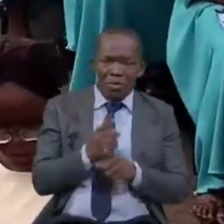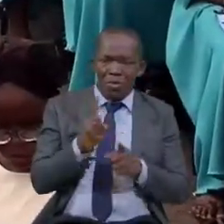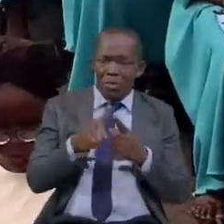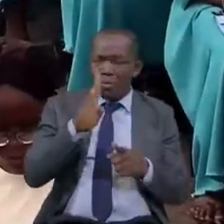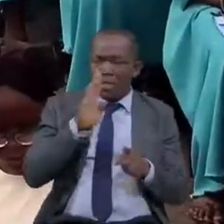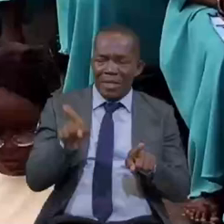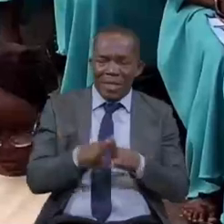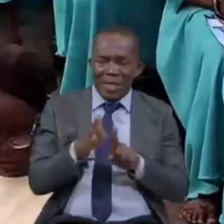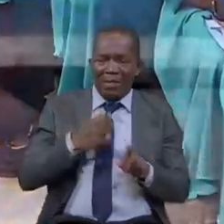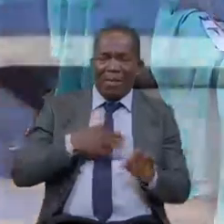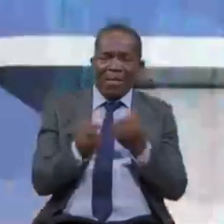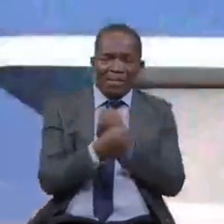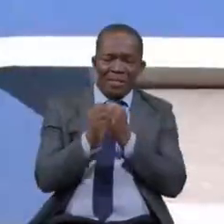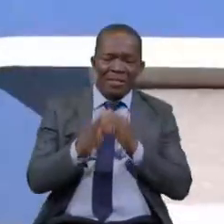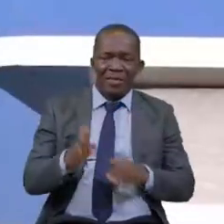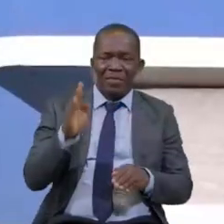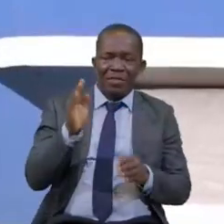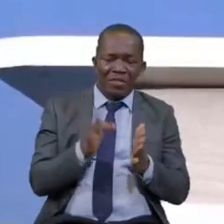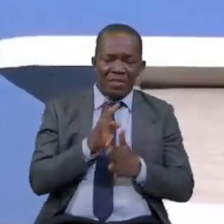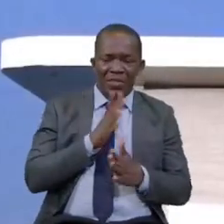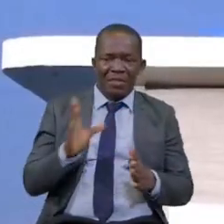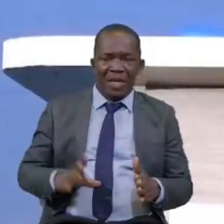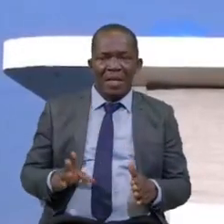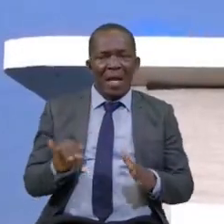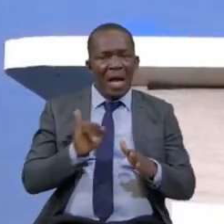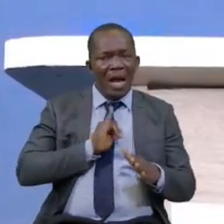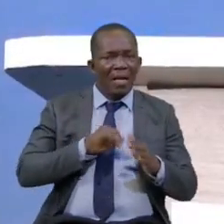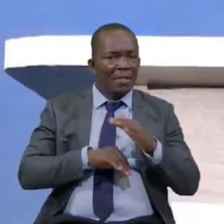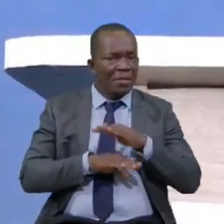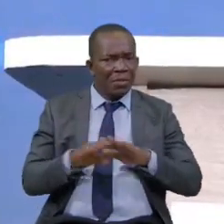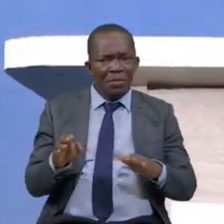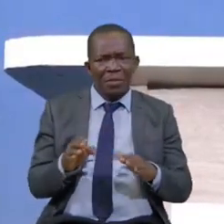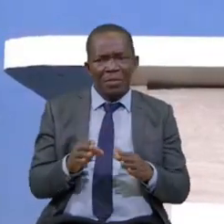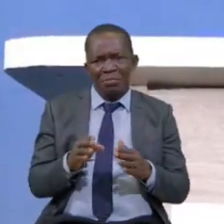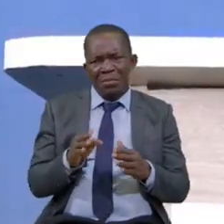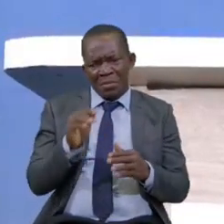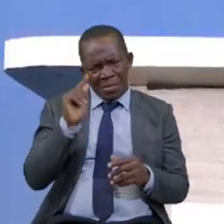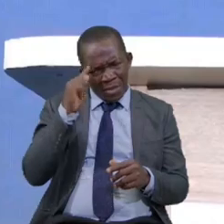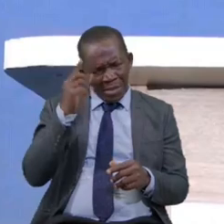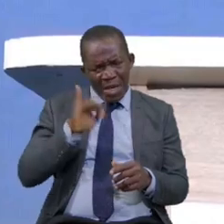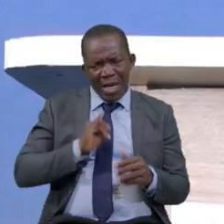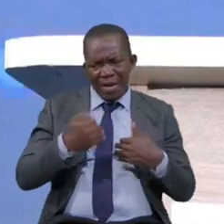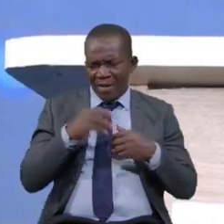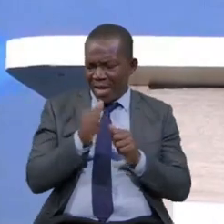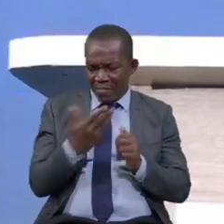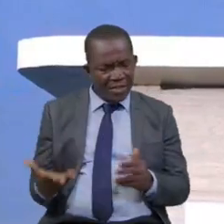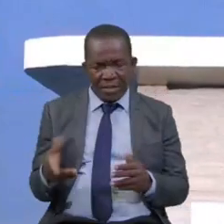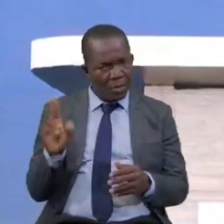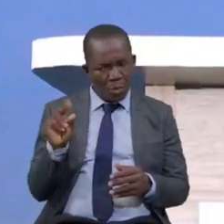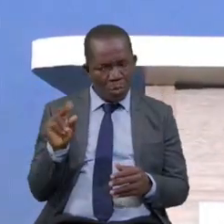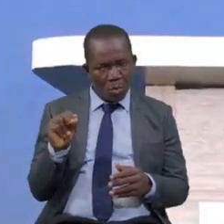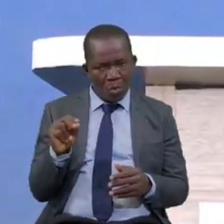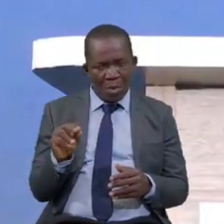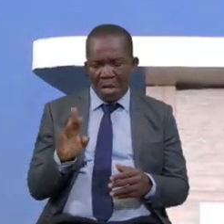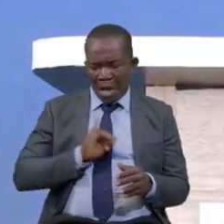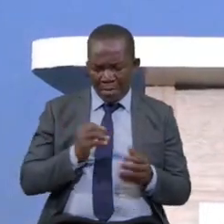conséquent. Alors, après chaque message, je n'ai pas besoin de prier maintenant. J'ai tout eu, je suis sauvé, je suis sanctifié, je